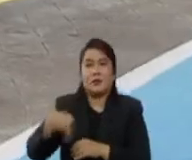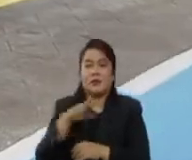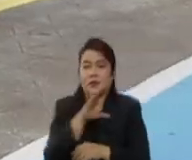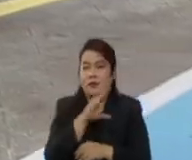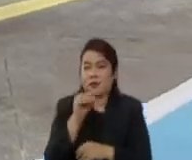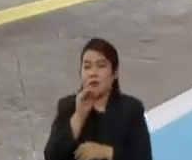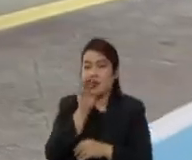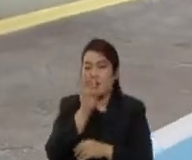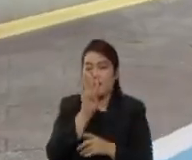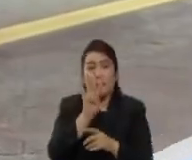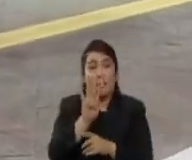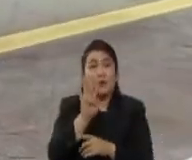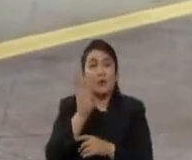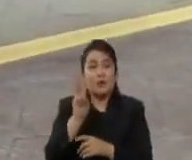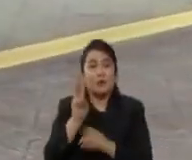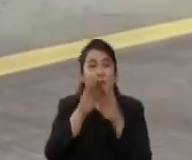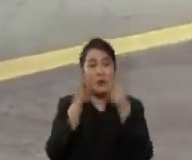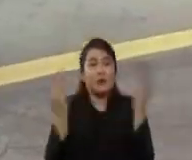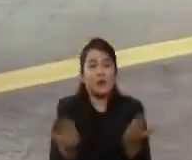di dunia.